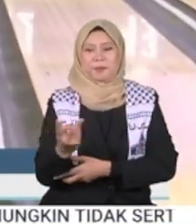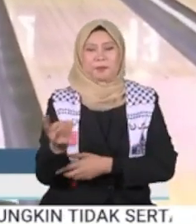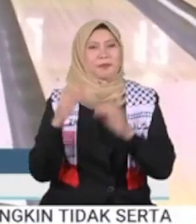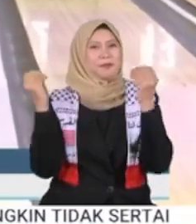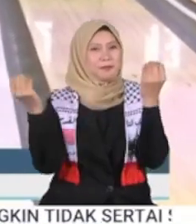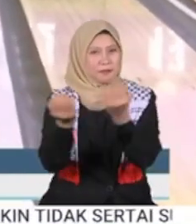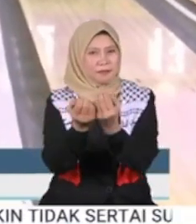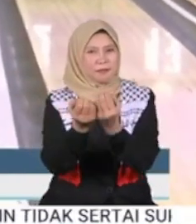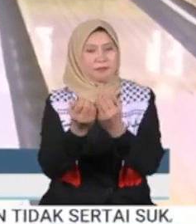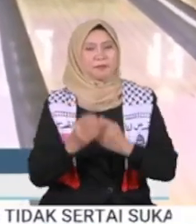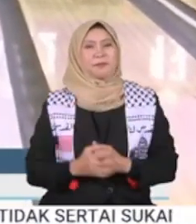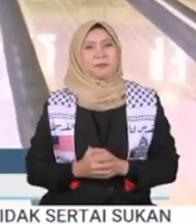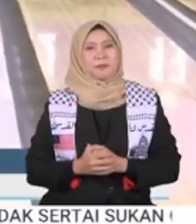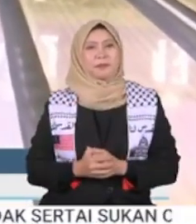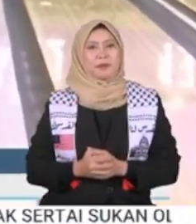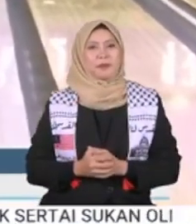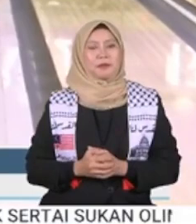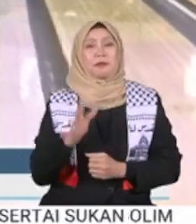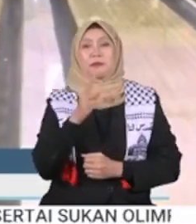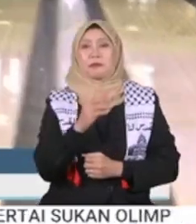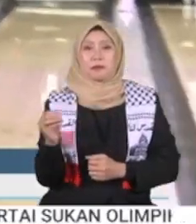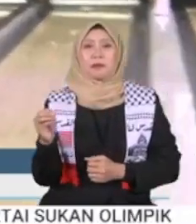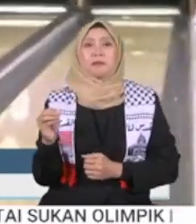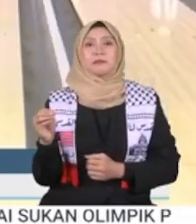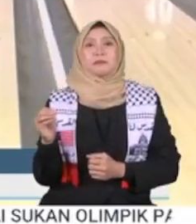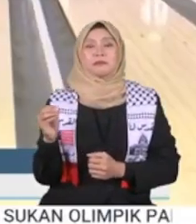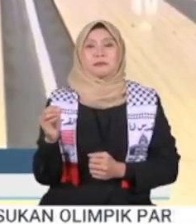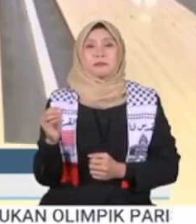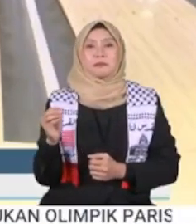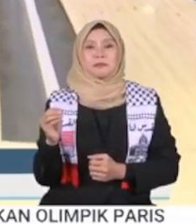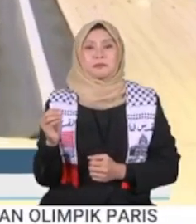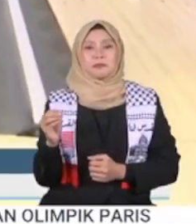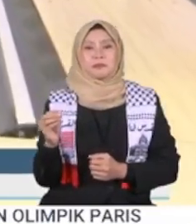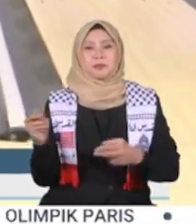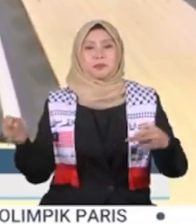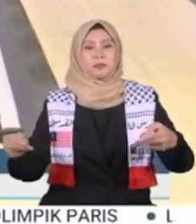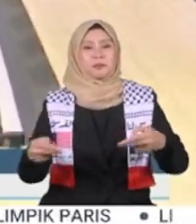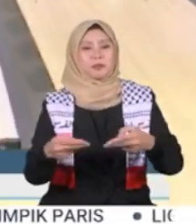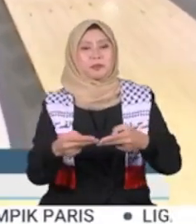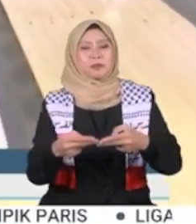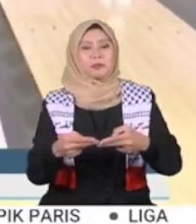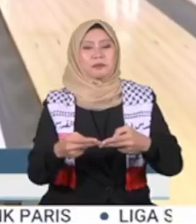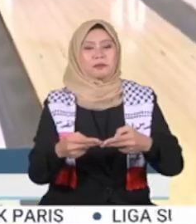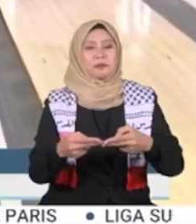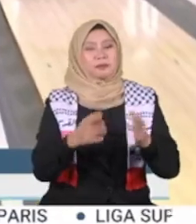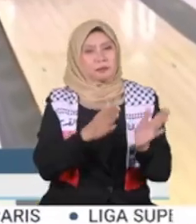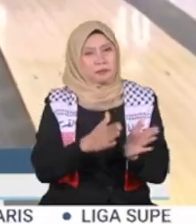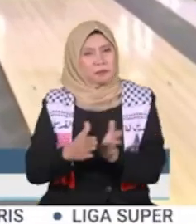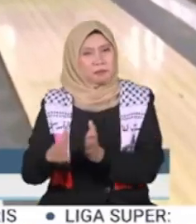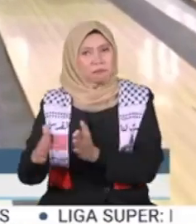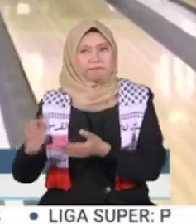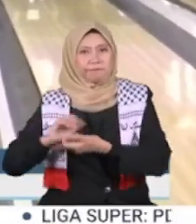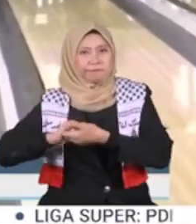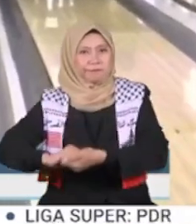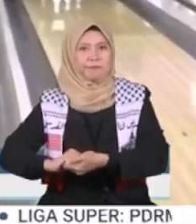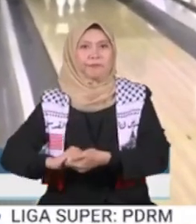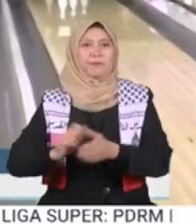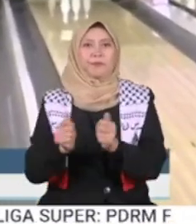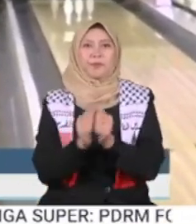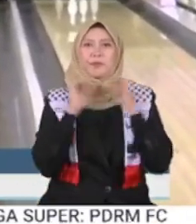organisasi ini dan ini adalah juga merupakan langkah ataupun hubungan strategik yang dilakukan oleh